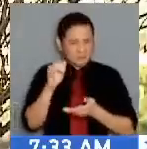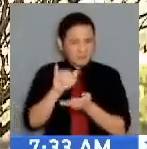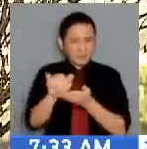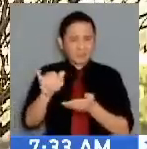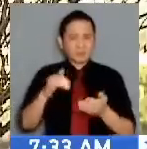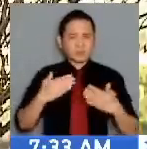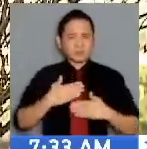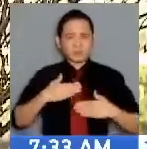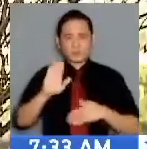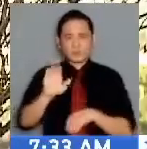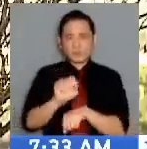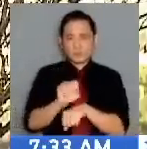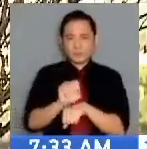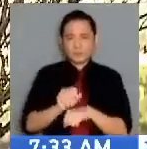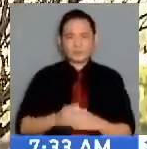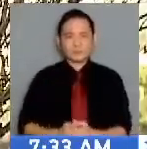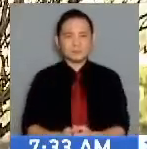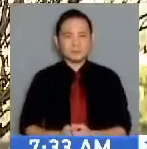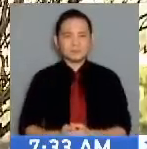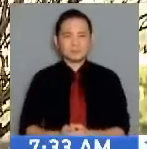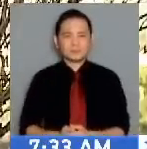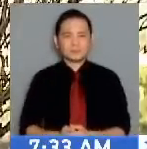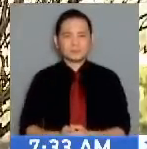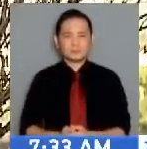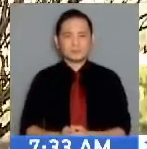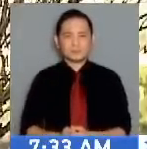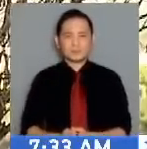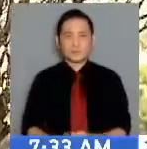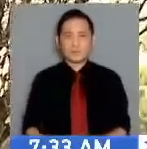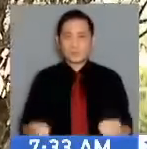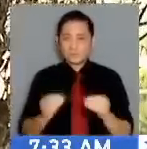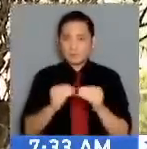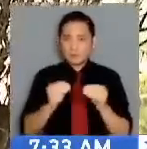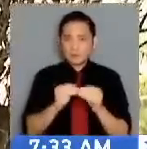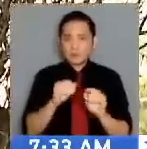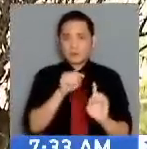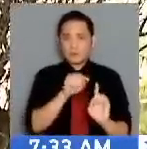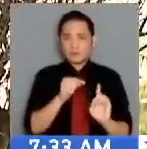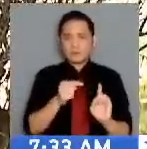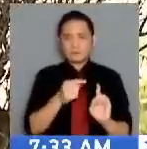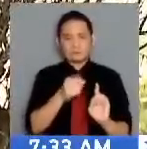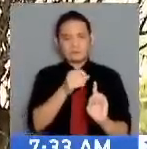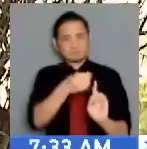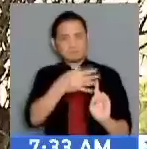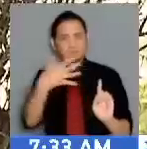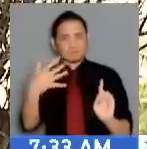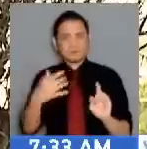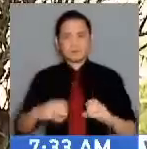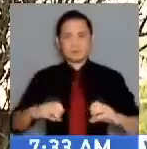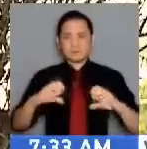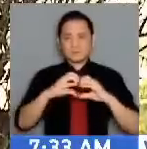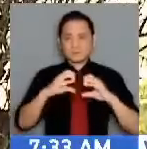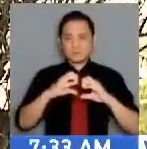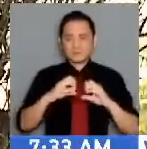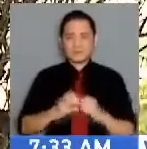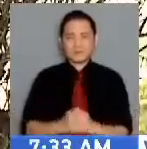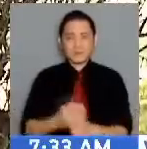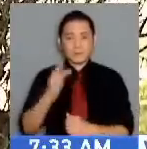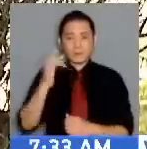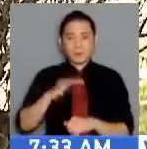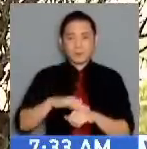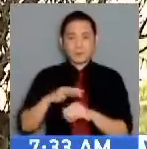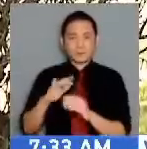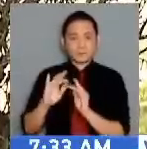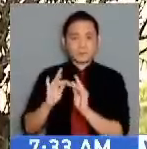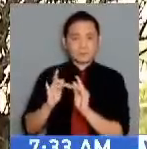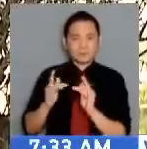Lexi. Nice. Makakaasa po kayo sa mas malawak na reach at coverage ng GMA Network in 2023 dahil sa malakas na online presence sa iba't